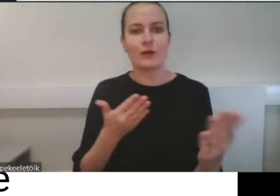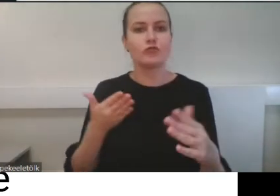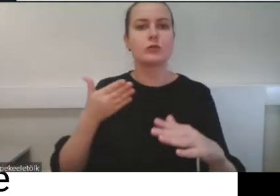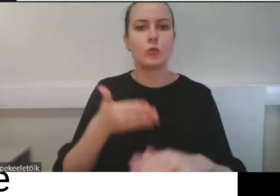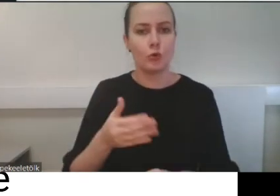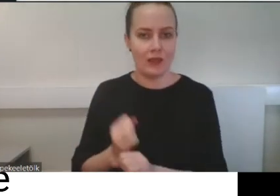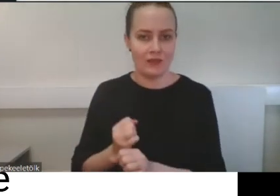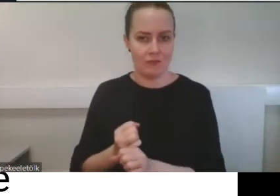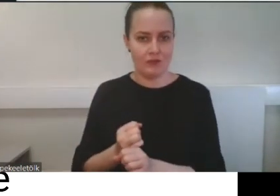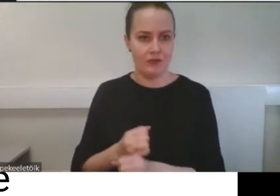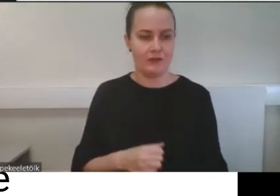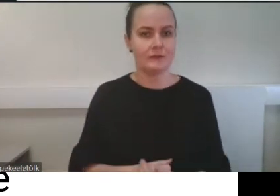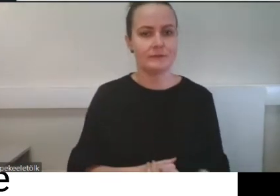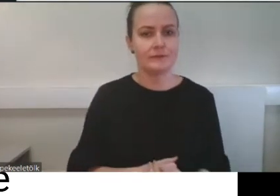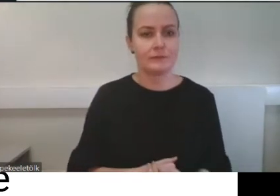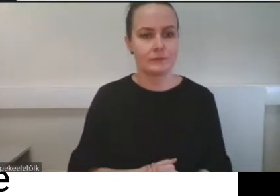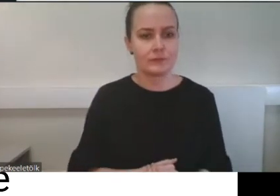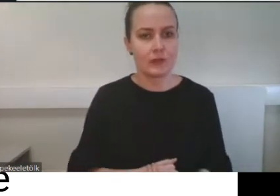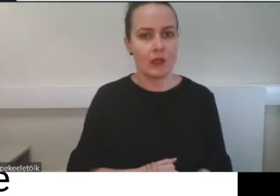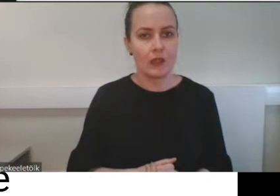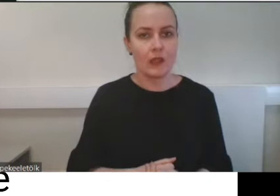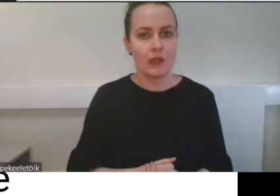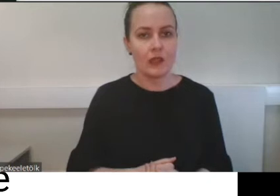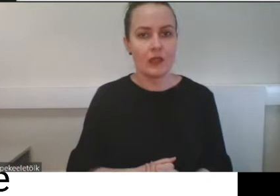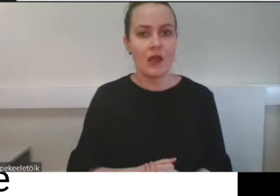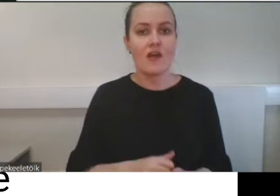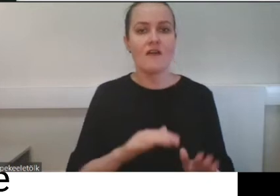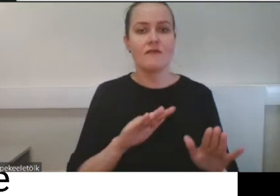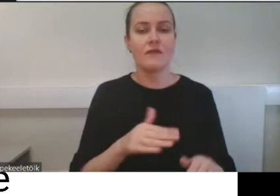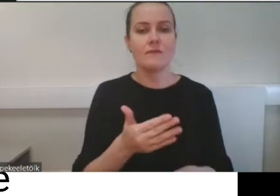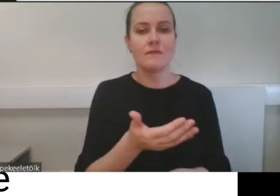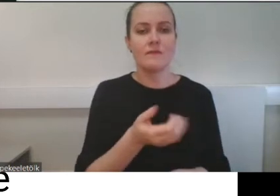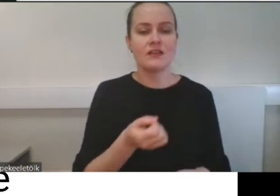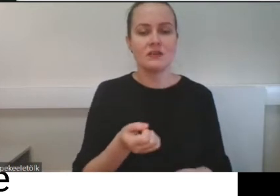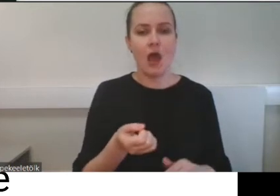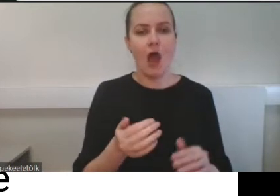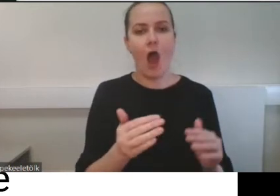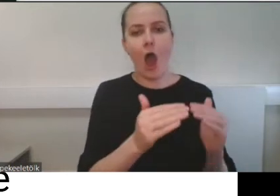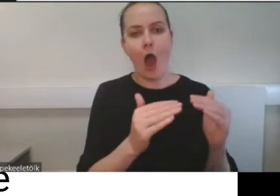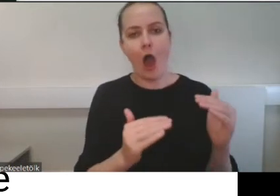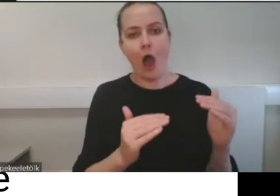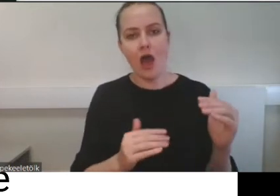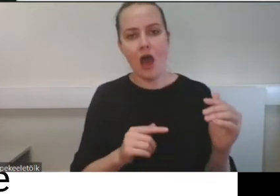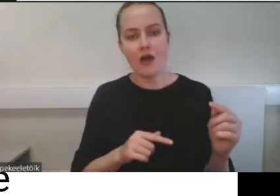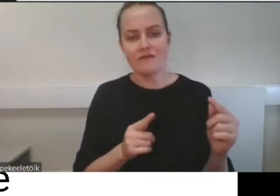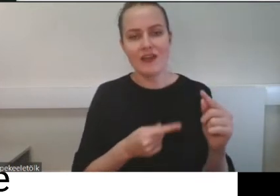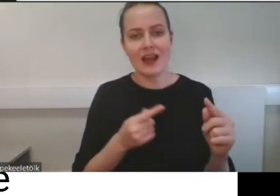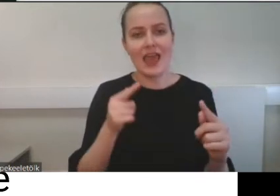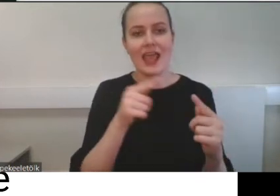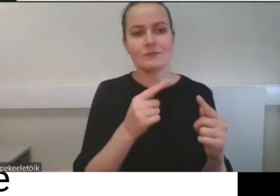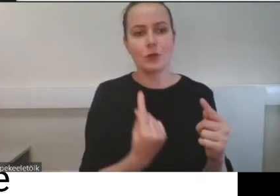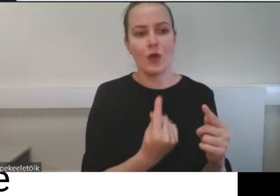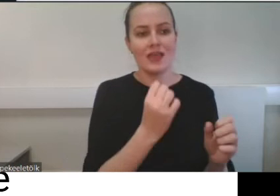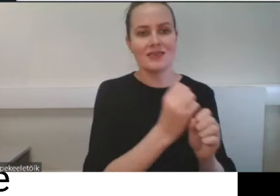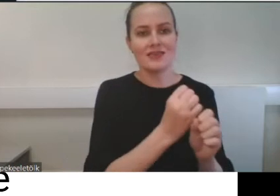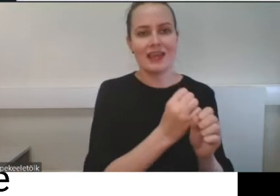eesmärk, sest me oleme nüüd tegelikult ikkagi natuke ette rutates ka ja ka Hede mainis, et me